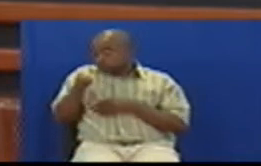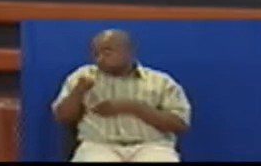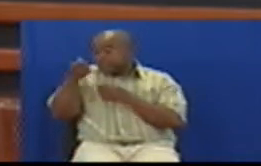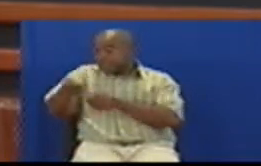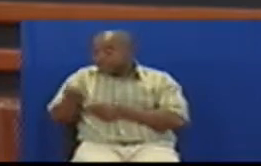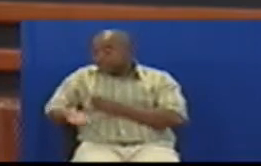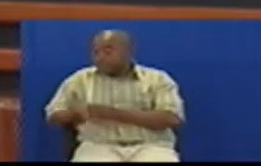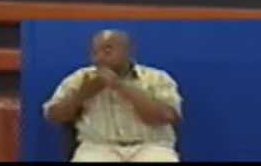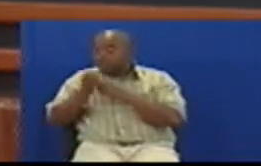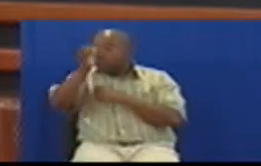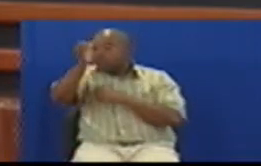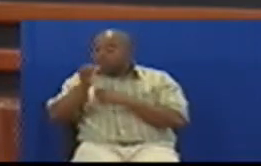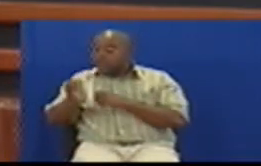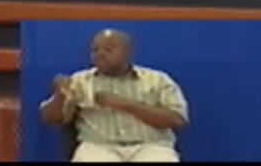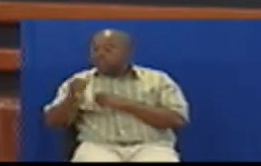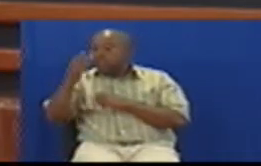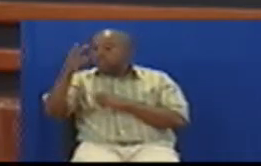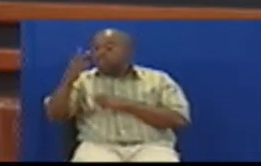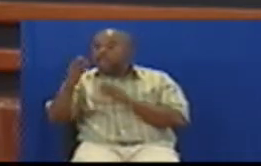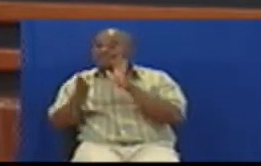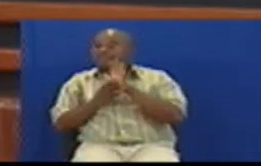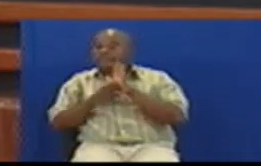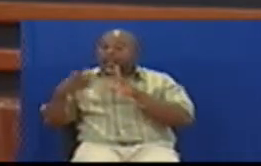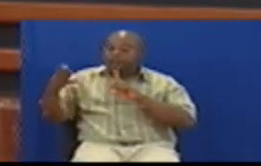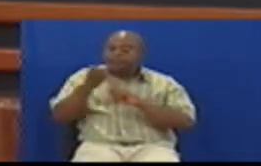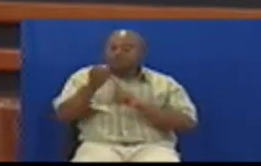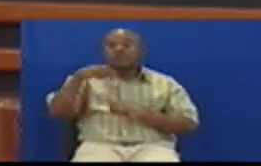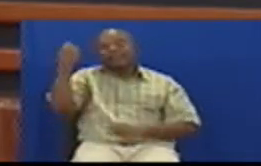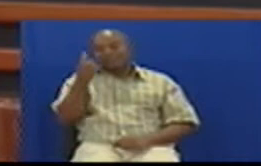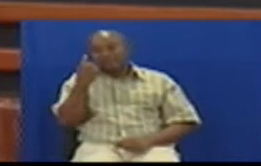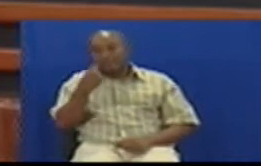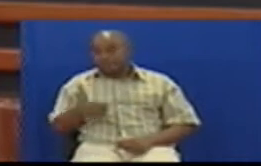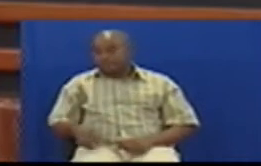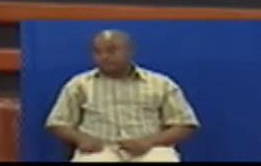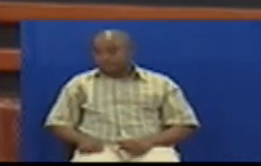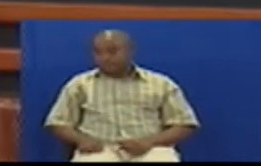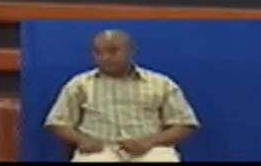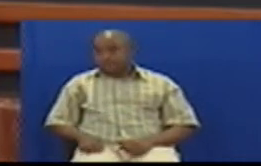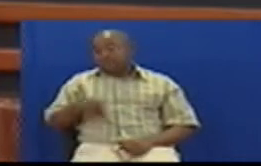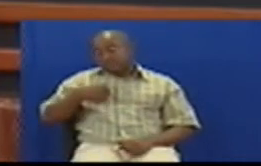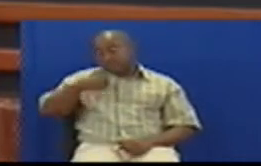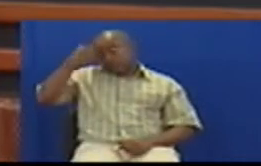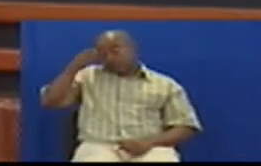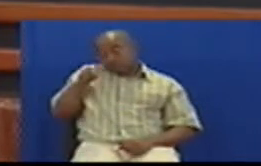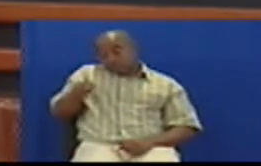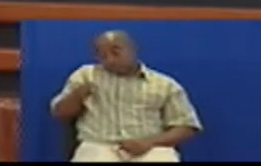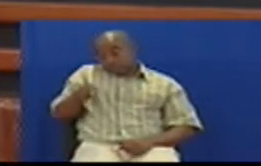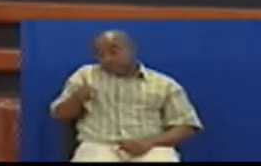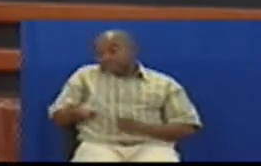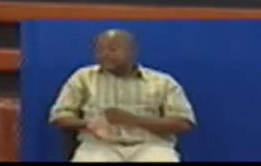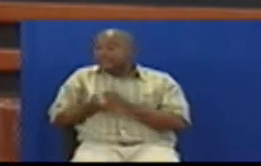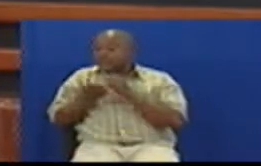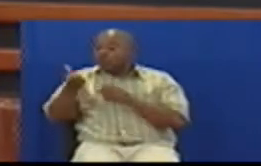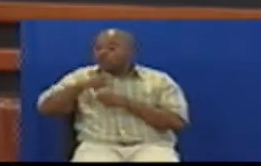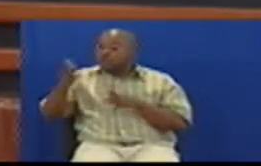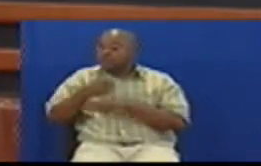takriban 29% katika GDP. Tukirekebisha miundombinu ya umwagiliaji, na hakika tutaongeza upatikanaji wa chakula, na